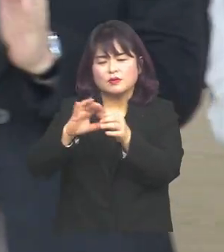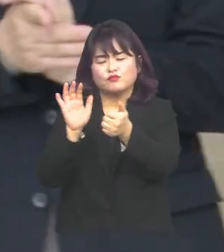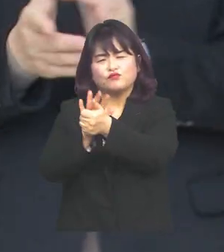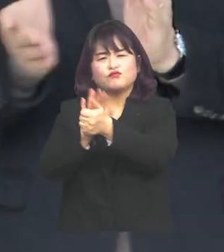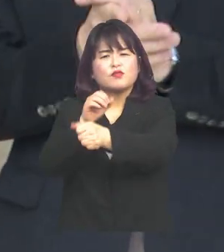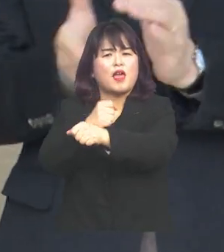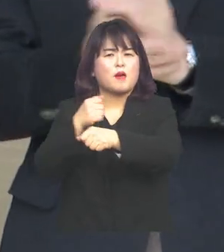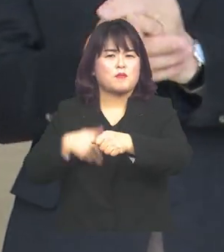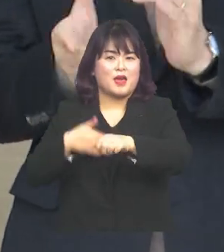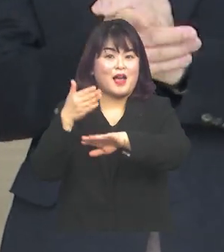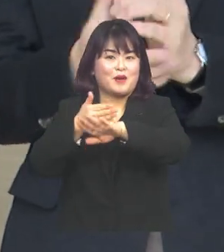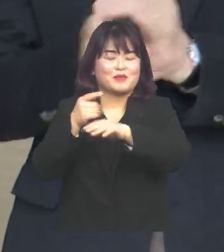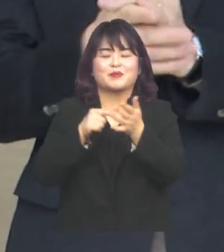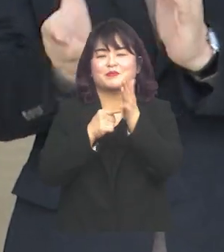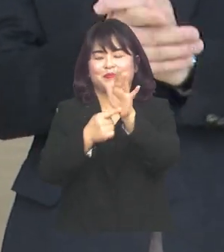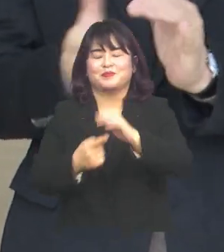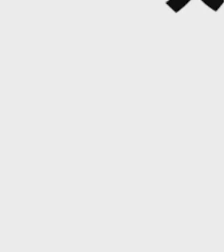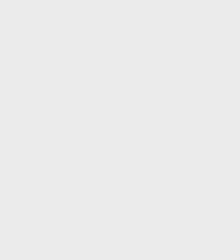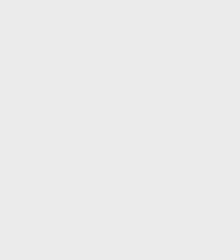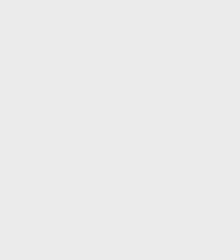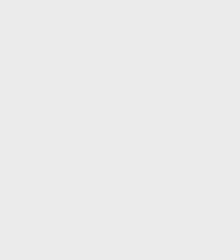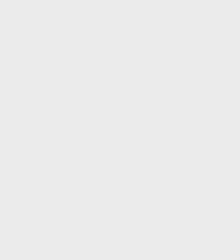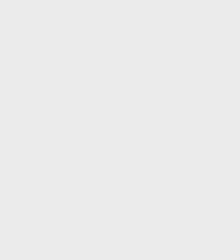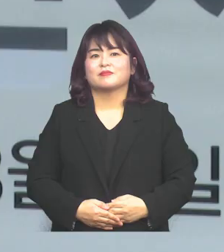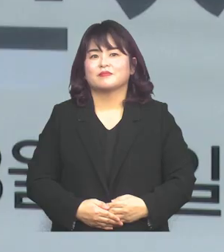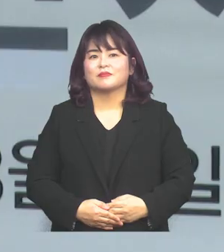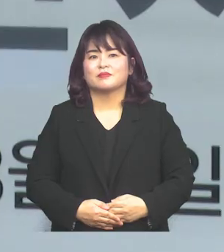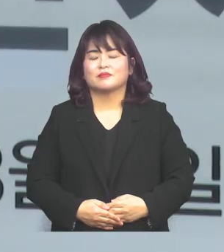협력이 절대적이라며 감사를 표했습니다.